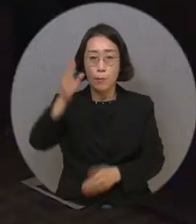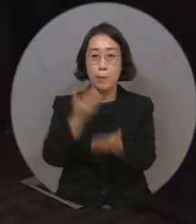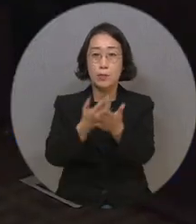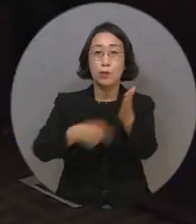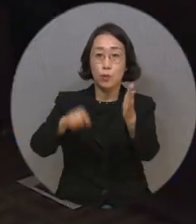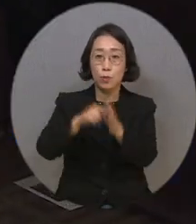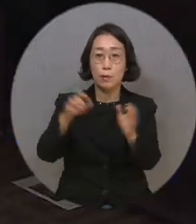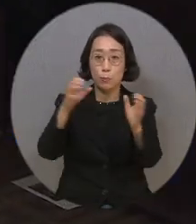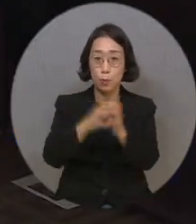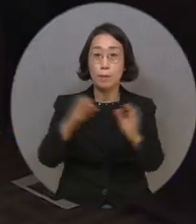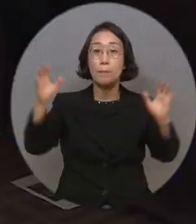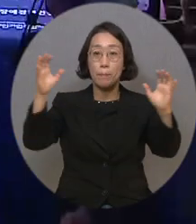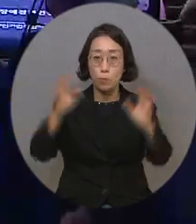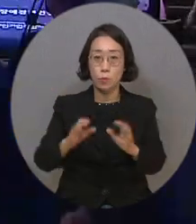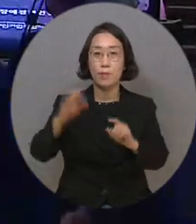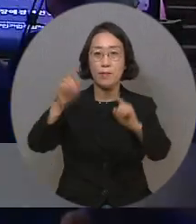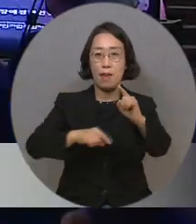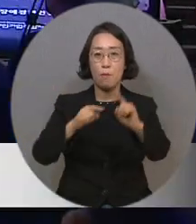전국장애경제인대회가 개최됐습니다.